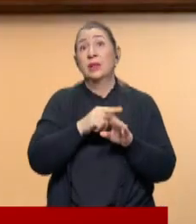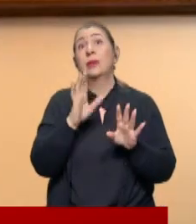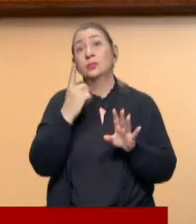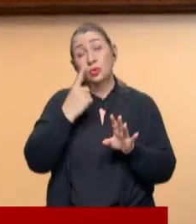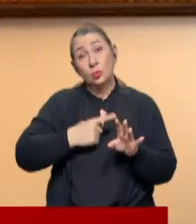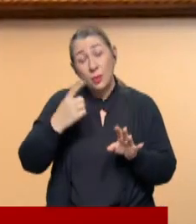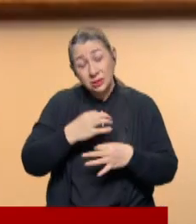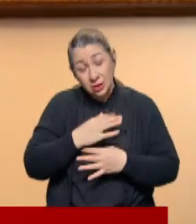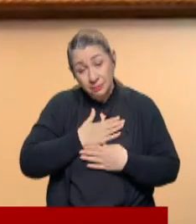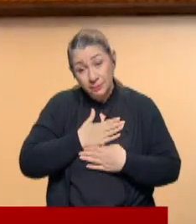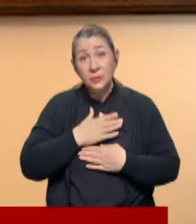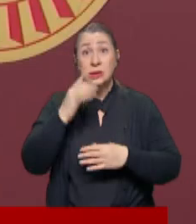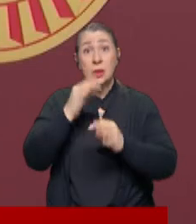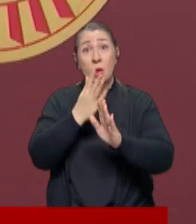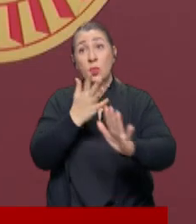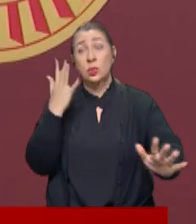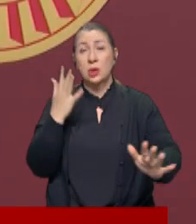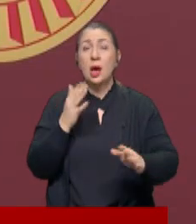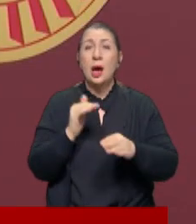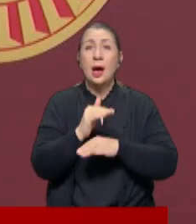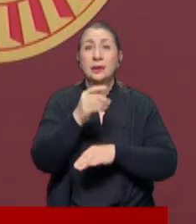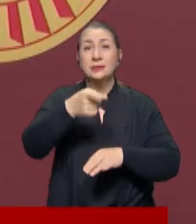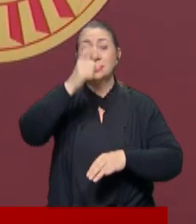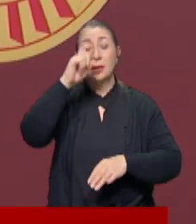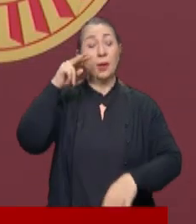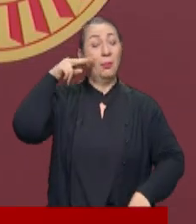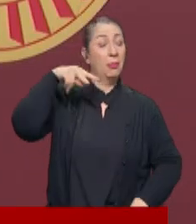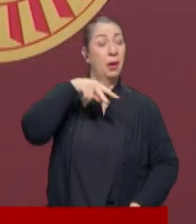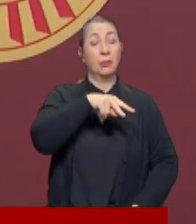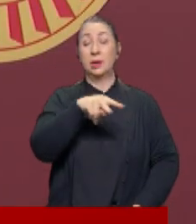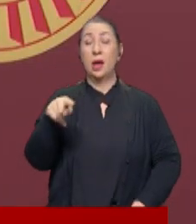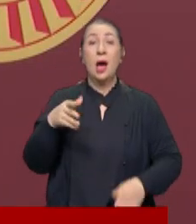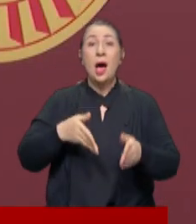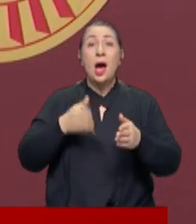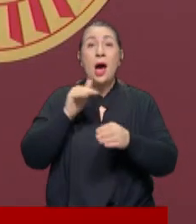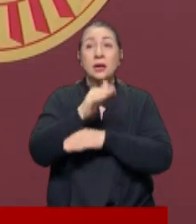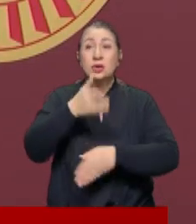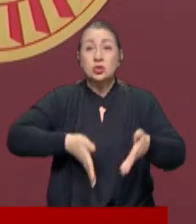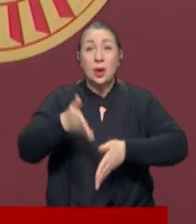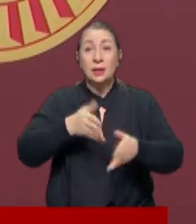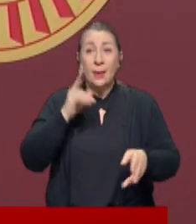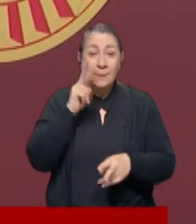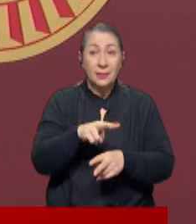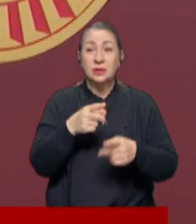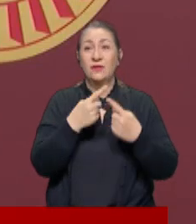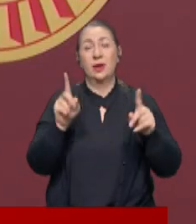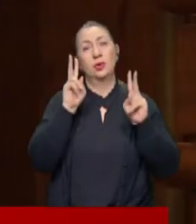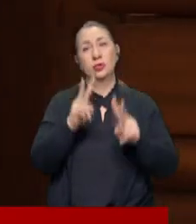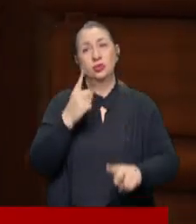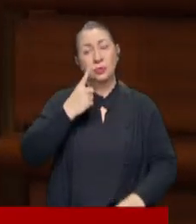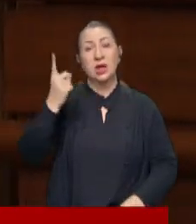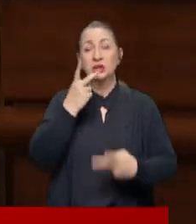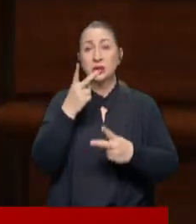Cumhurbaşkanı. Yani insanlar kuyruklarda. Hayata saraydan bakmakla hayata sokaktan bakmak arasındaki farkı görüyoruz Cumhurbaşkanı